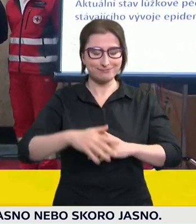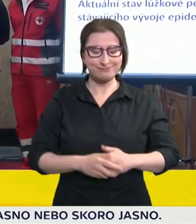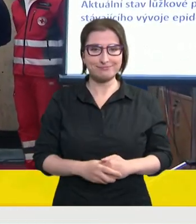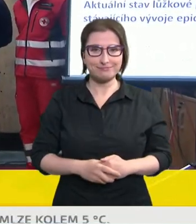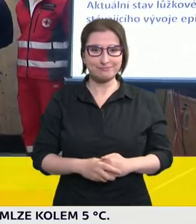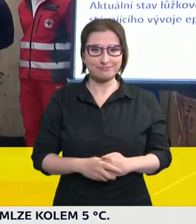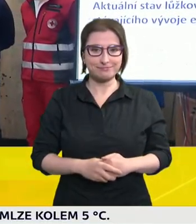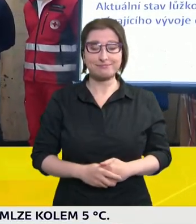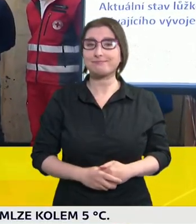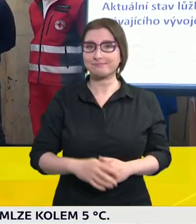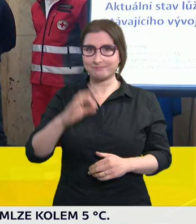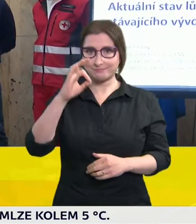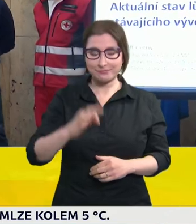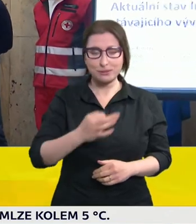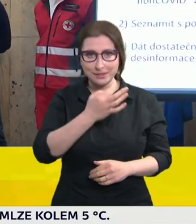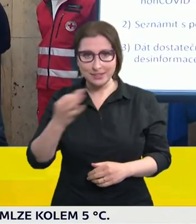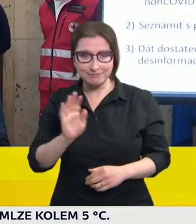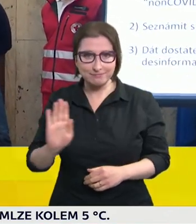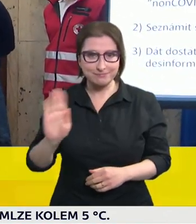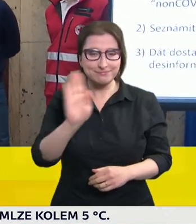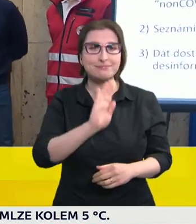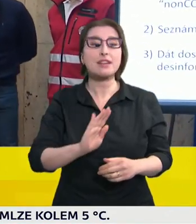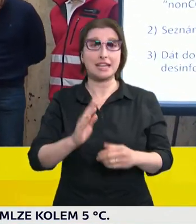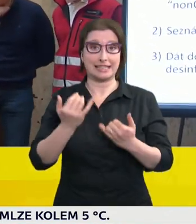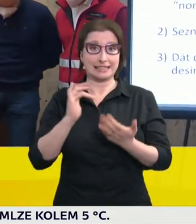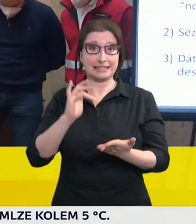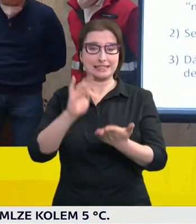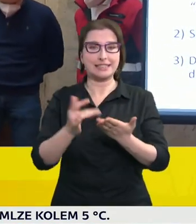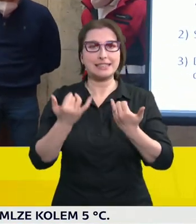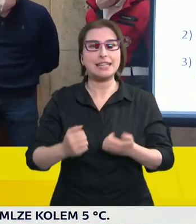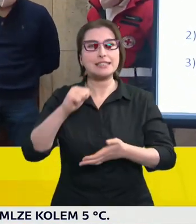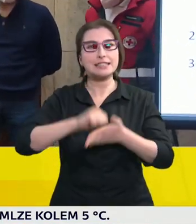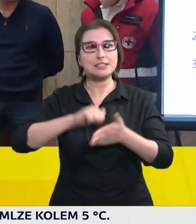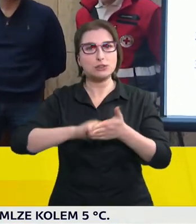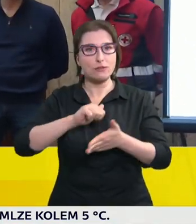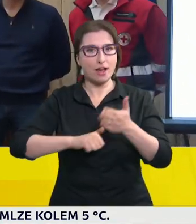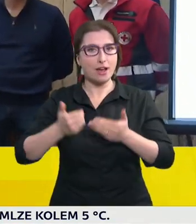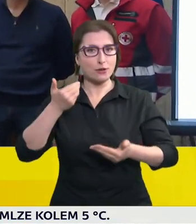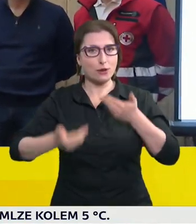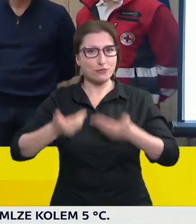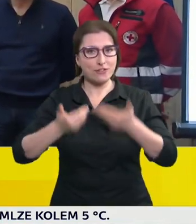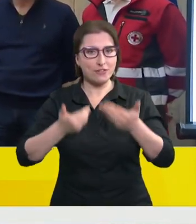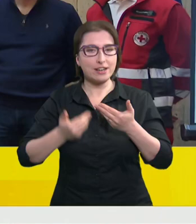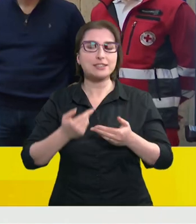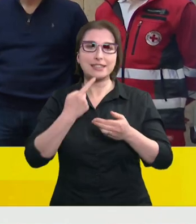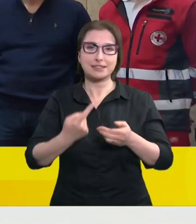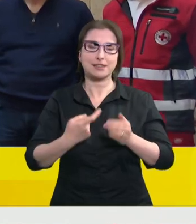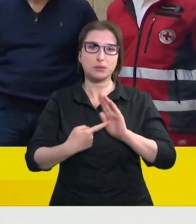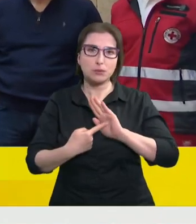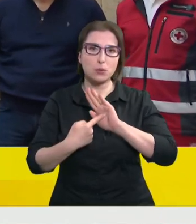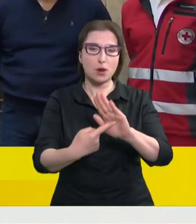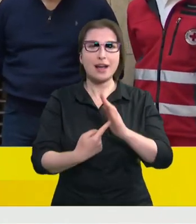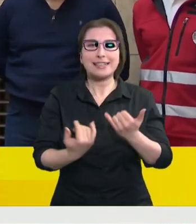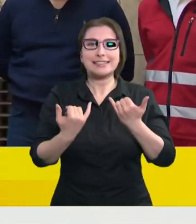Dámy a pánové, hezké dopoledne. Cílem dnešní tiskové konference je vás seznámit s aktuálním stavem v situaci